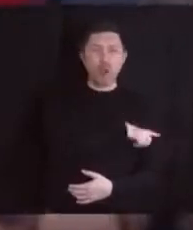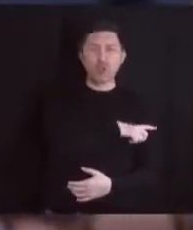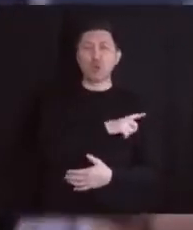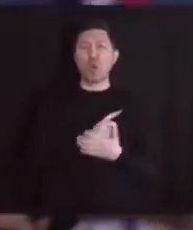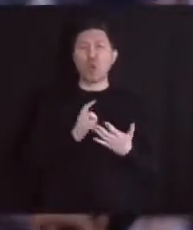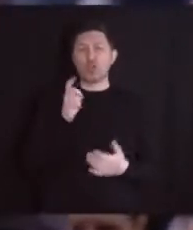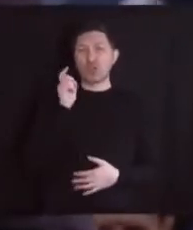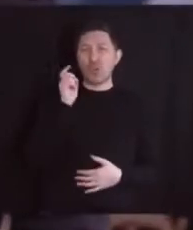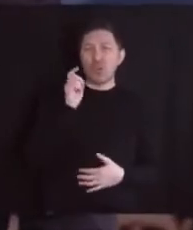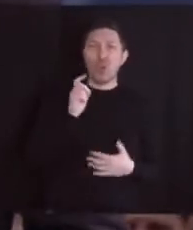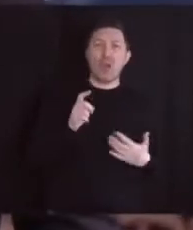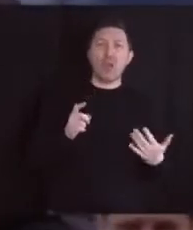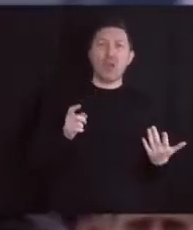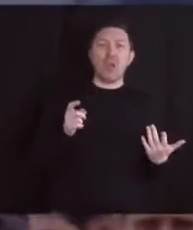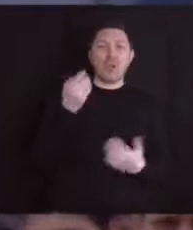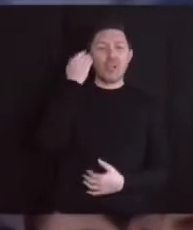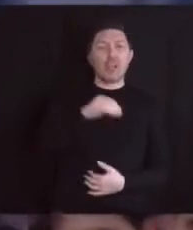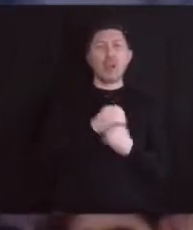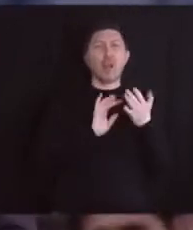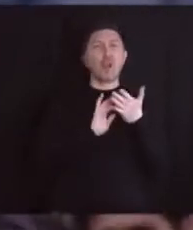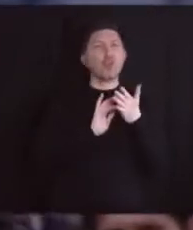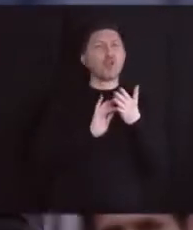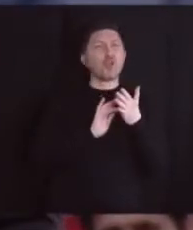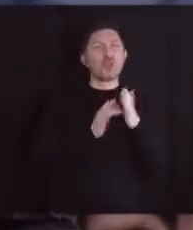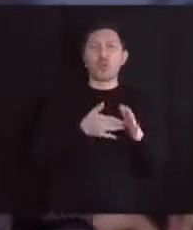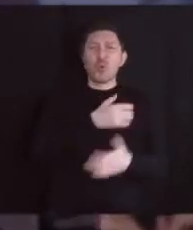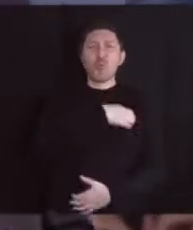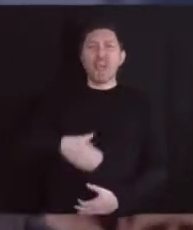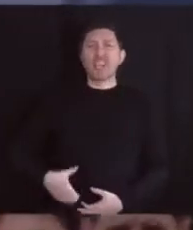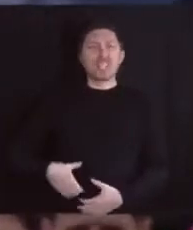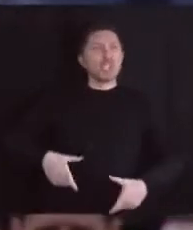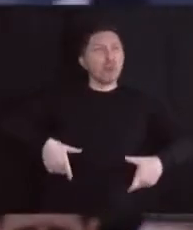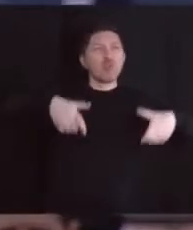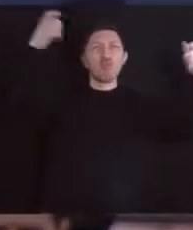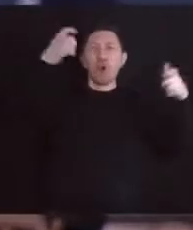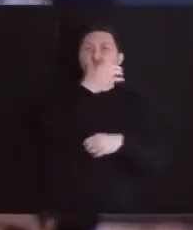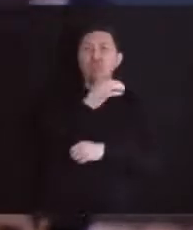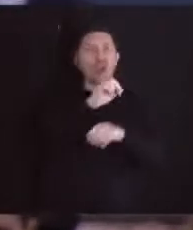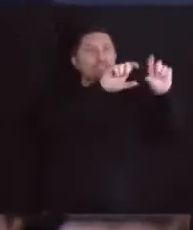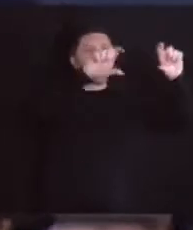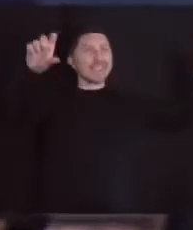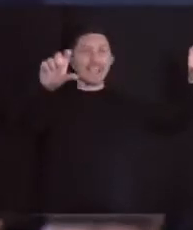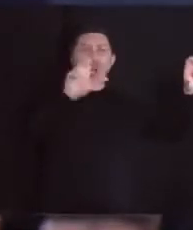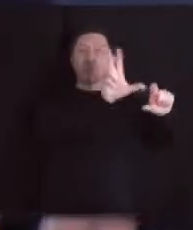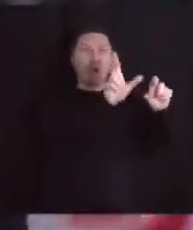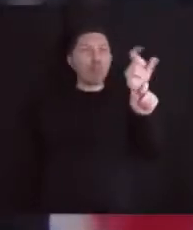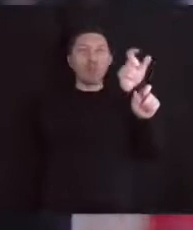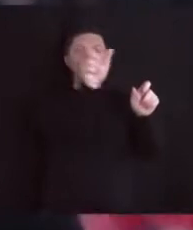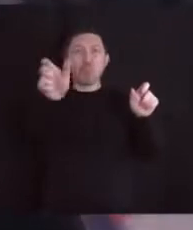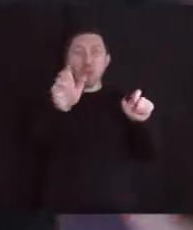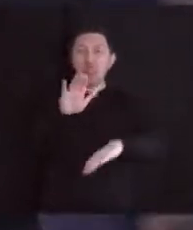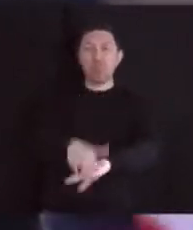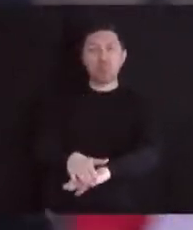consiste à écrire la devise sur tous les frontons de France et ensuite agir exactement à son